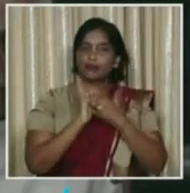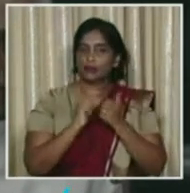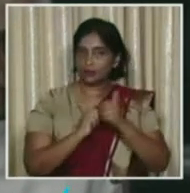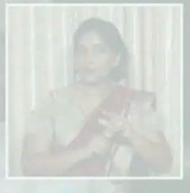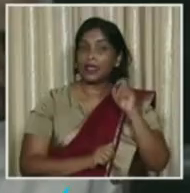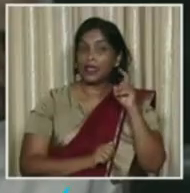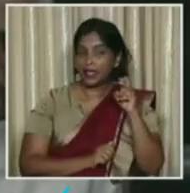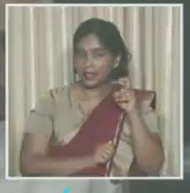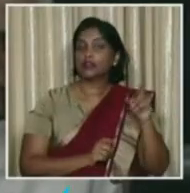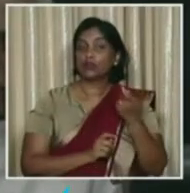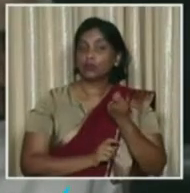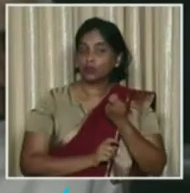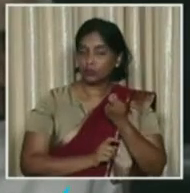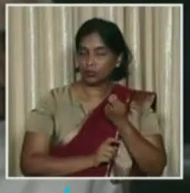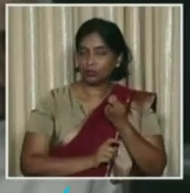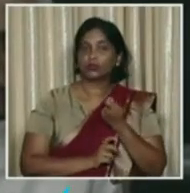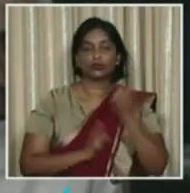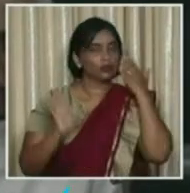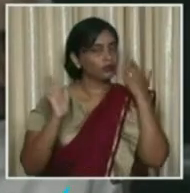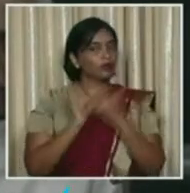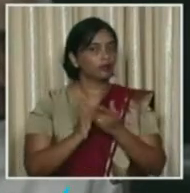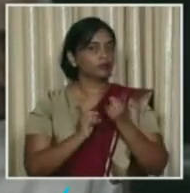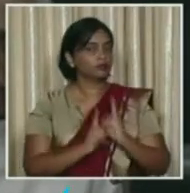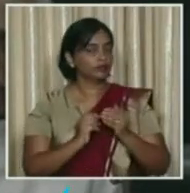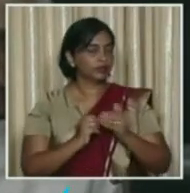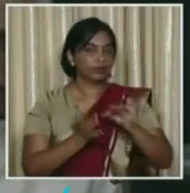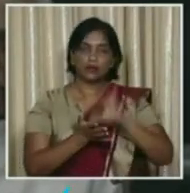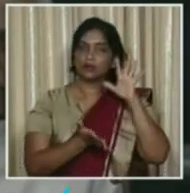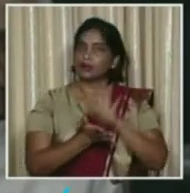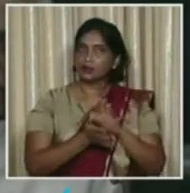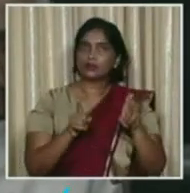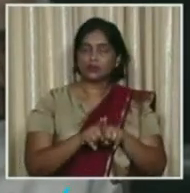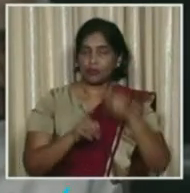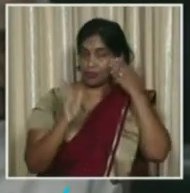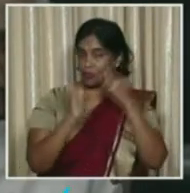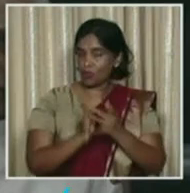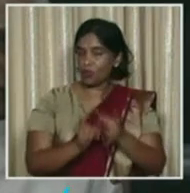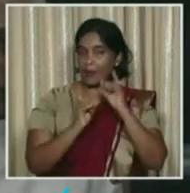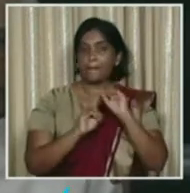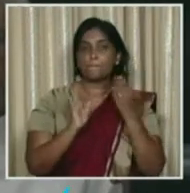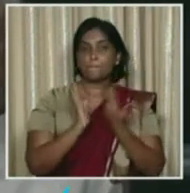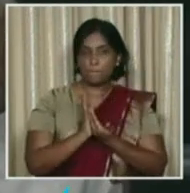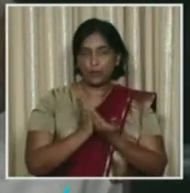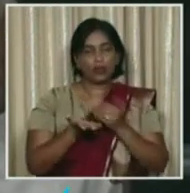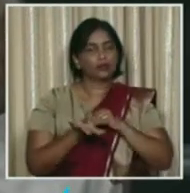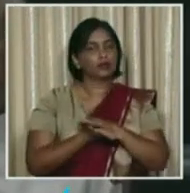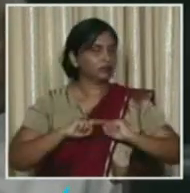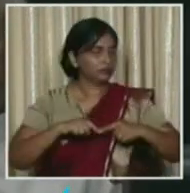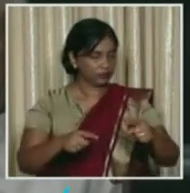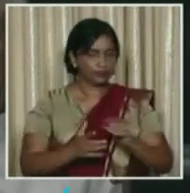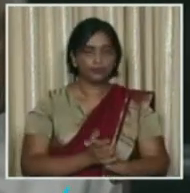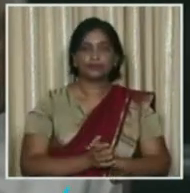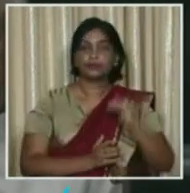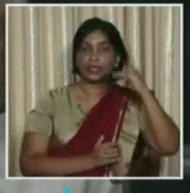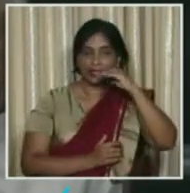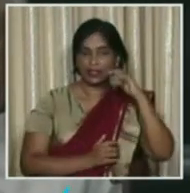කිරීම. ඈයන්න මූල්‍ය අංශයේ ස්ථායිතාවේ තහවුරු වන ආකාරයට අදාළ ප්‍රතිපත්ති ප්‍රතිසංස්කරණ ක්‍රියාත්මක කිරීම.